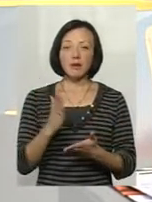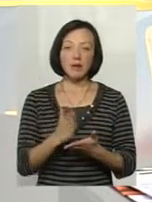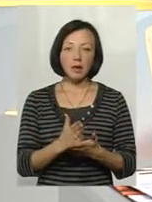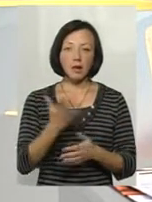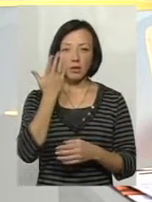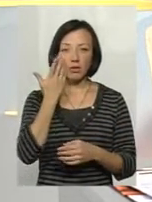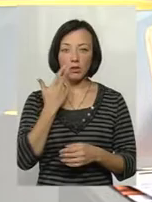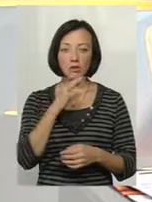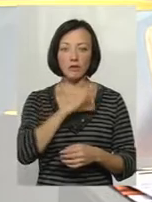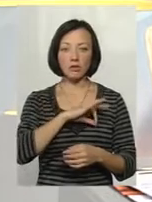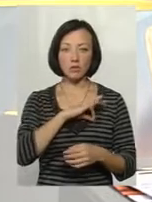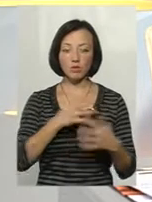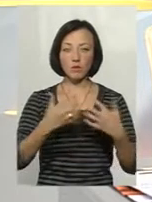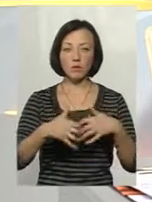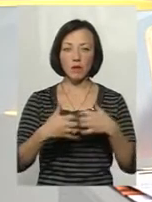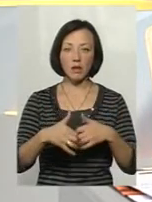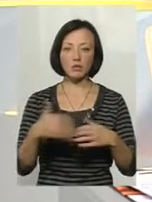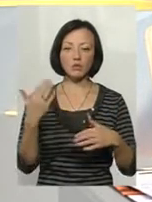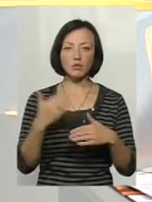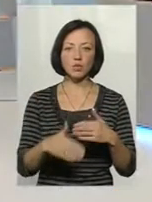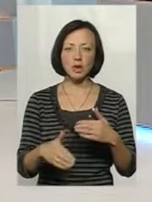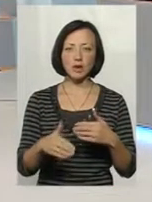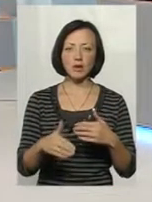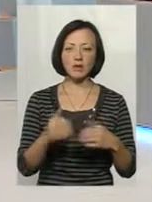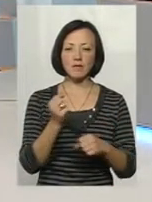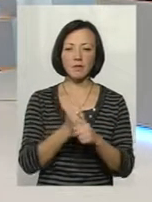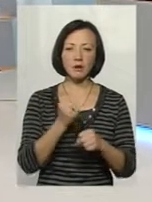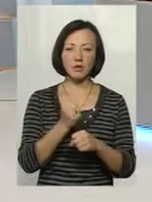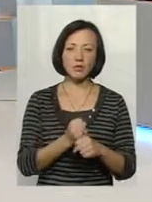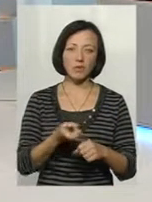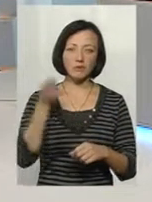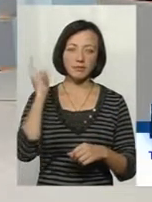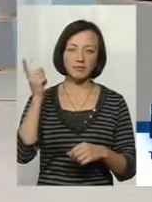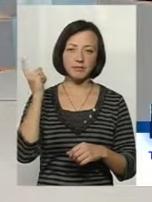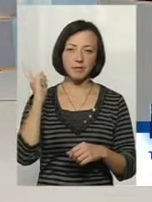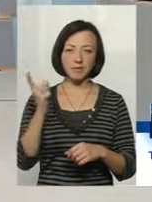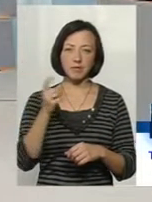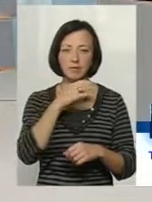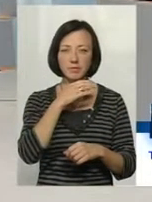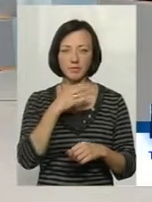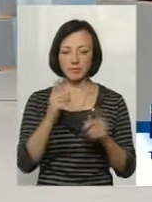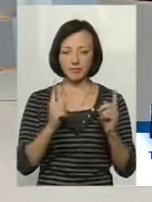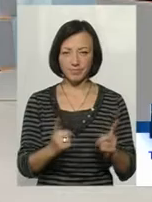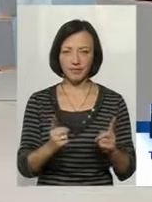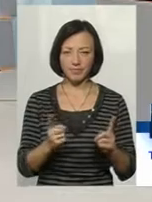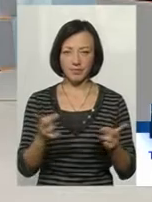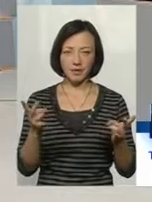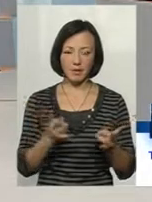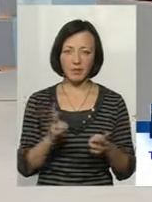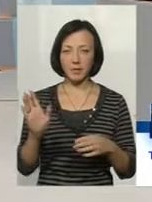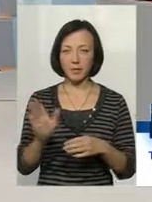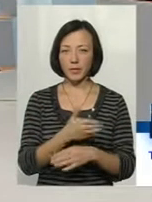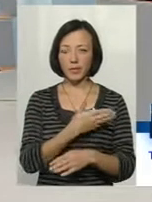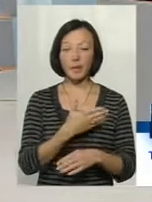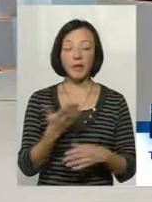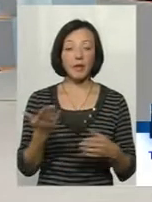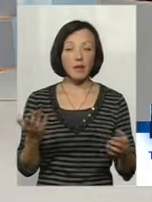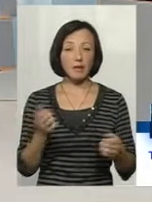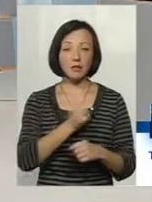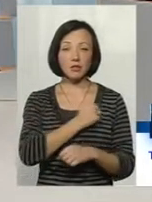коли експлуатується обладнання, яке вже відпрацювало свій термін і не один раз. На жаль, якби